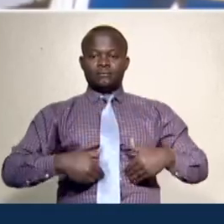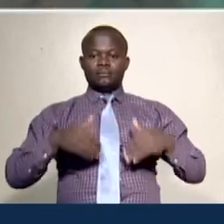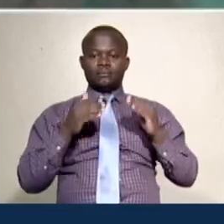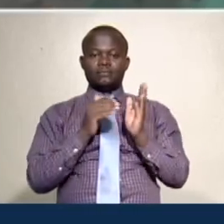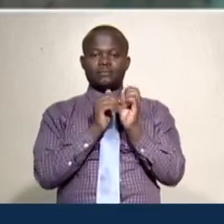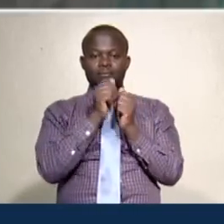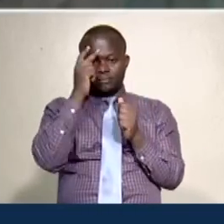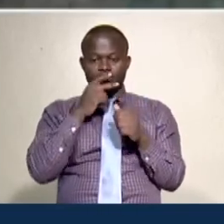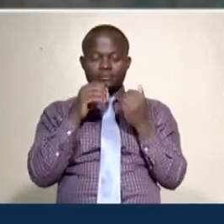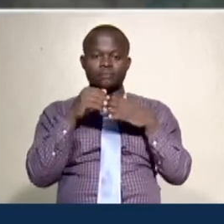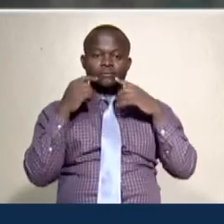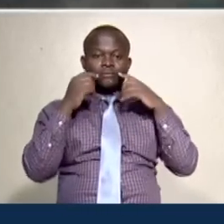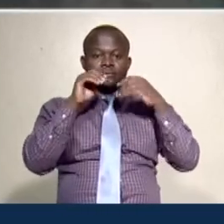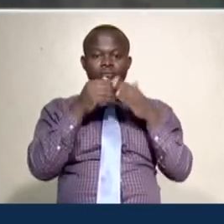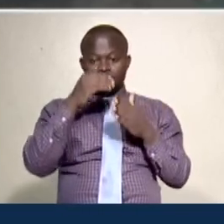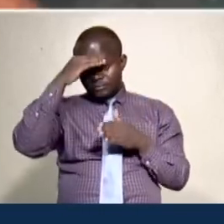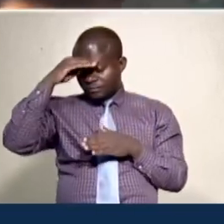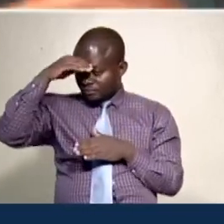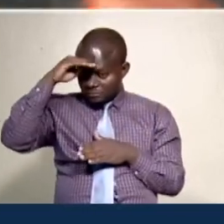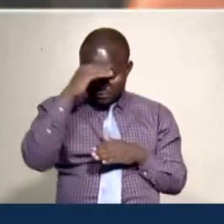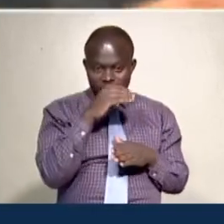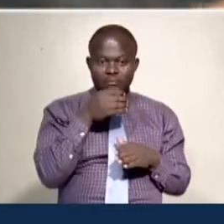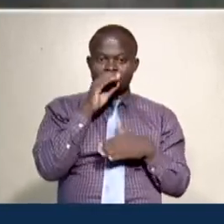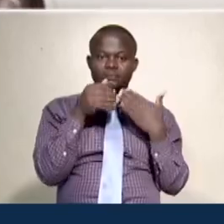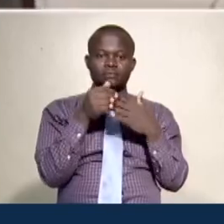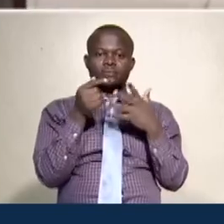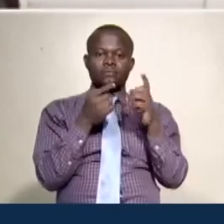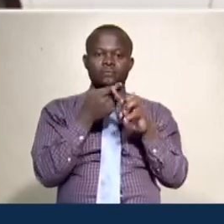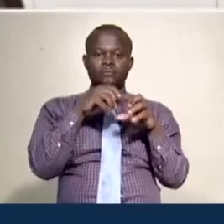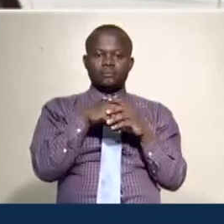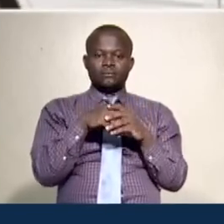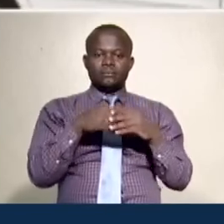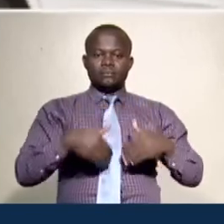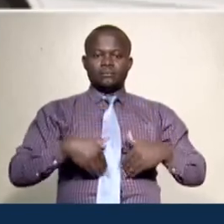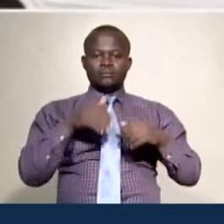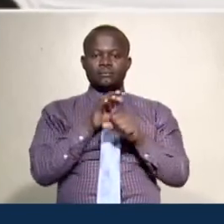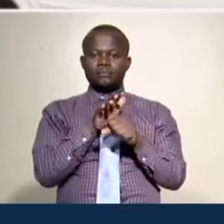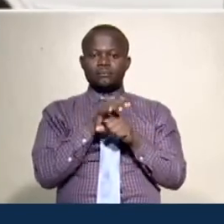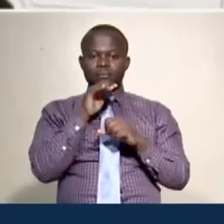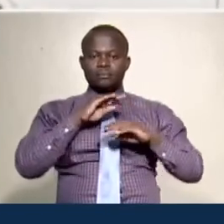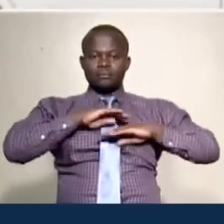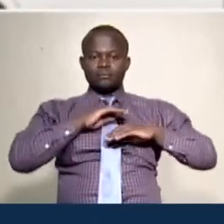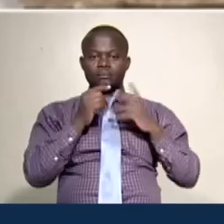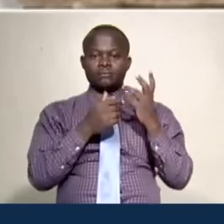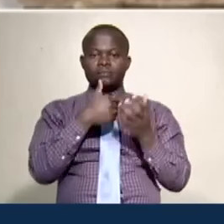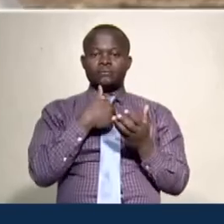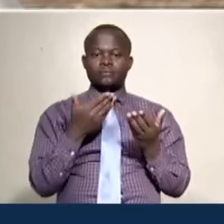ndetse n'ababyeyi bavuga ko ubusinzi ndetse no kunywa ibiyobyabwenge biva kukuba urubyiruko rwinshi rutanyurwa n'ibyo